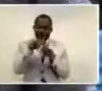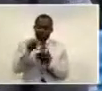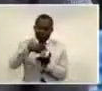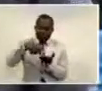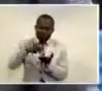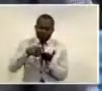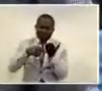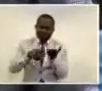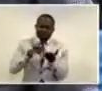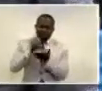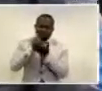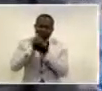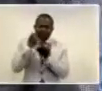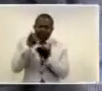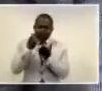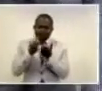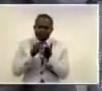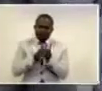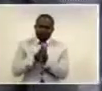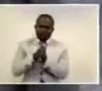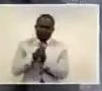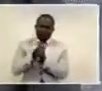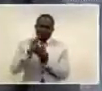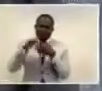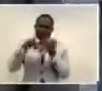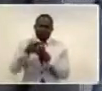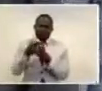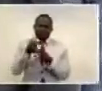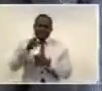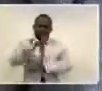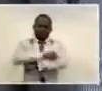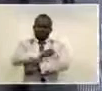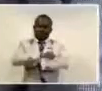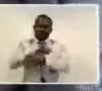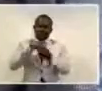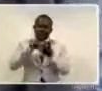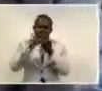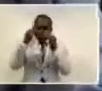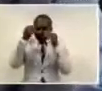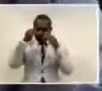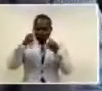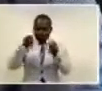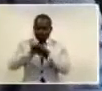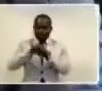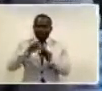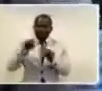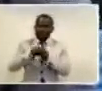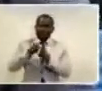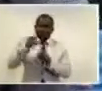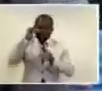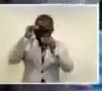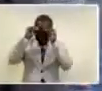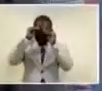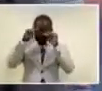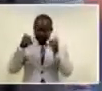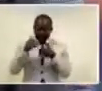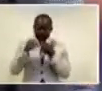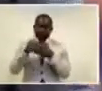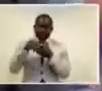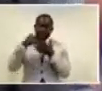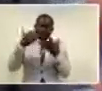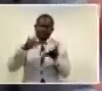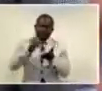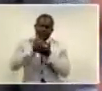ibyo bimfasha kubona igishoro cyo ku minerivari yo kuriha umwarimu unyigisha inkweto nazo ndaziga ubu amasaha ari ahantu